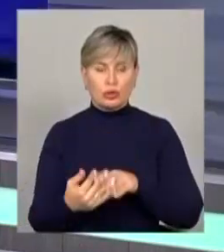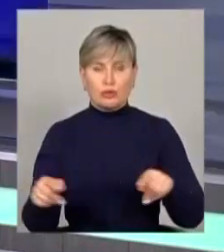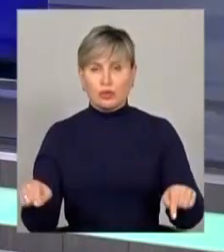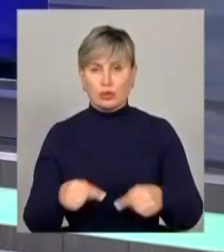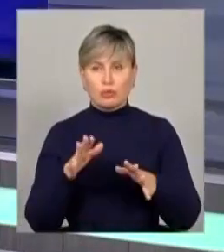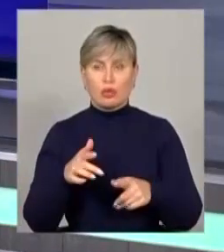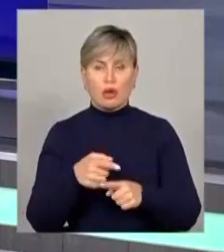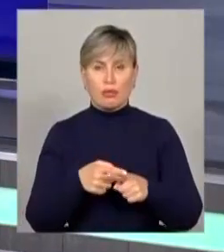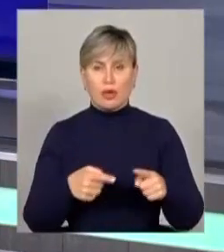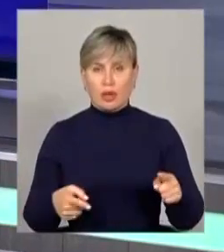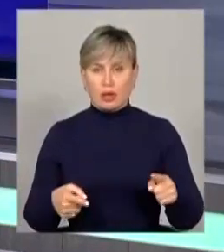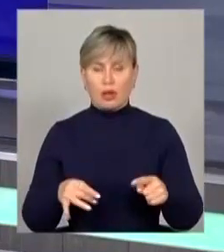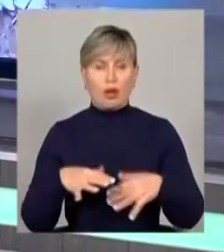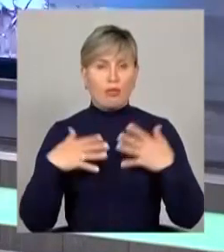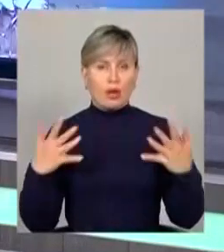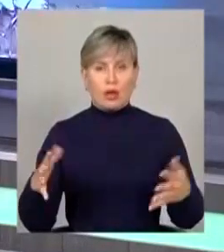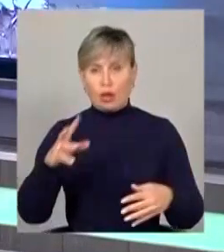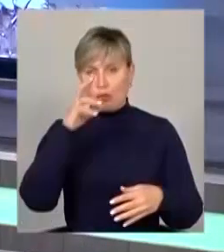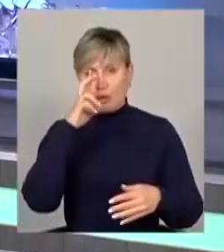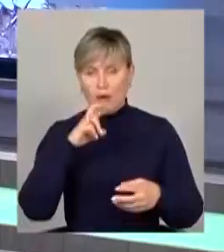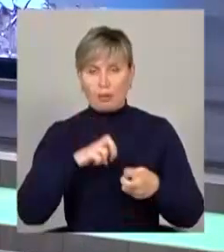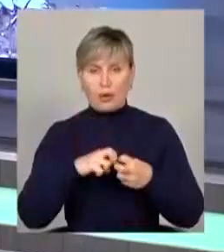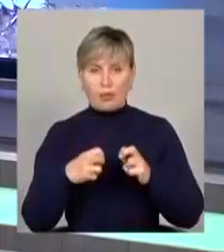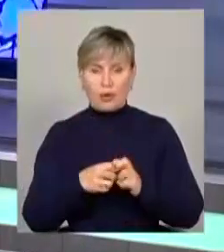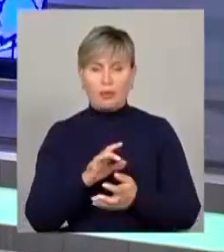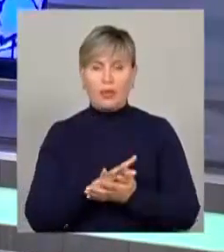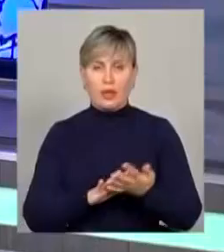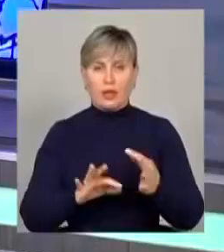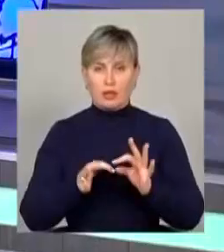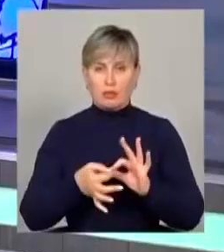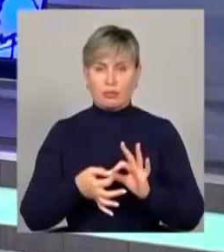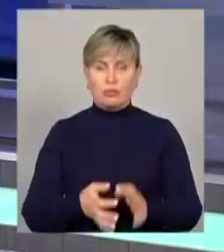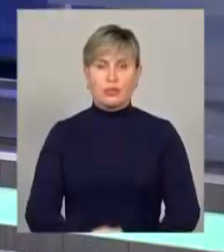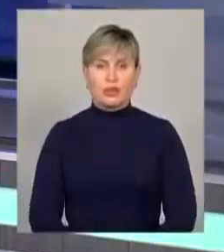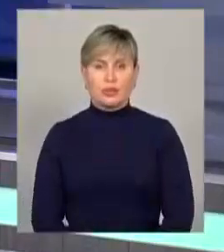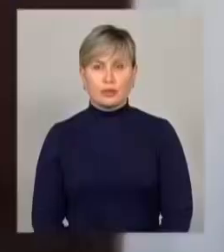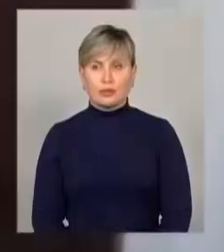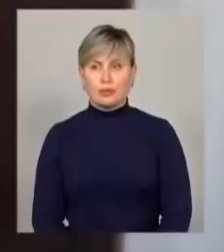лишь частично а масштабах Коммунальной проблемы репортаж Лили авосьвой